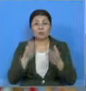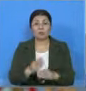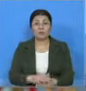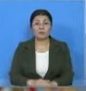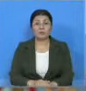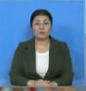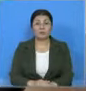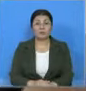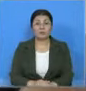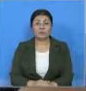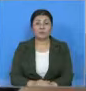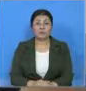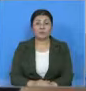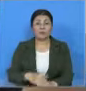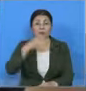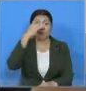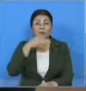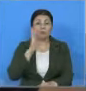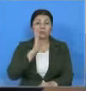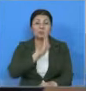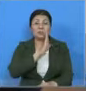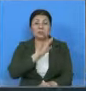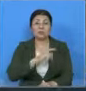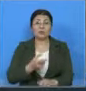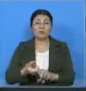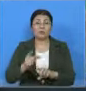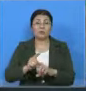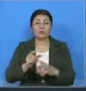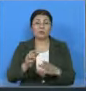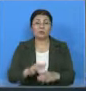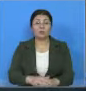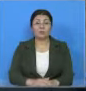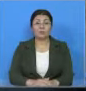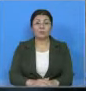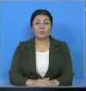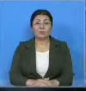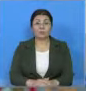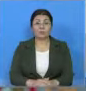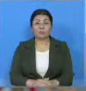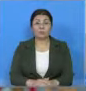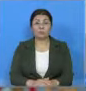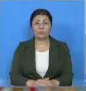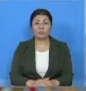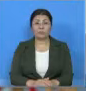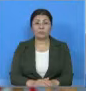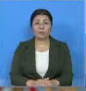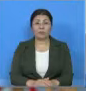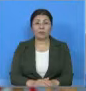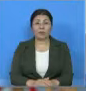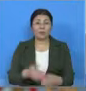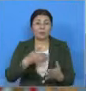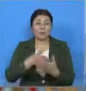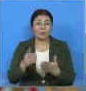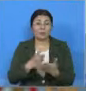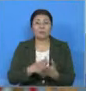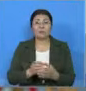их не берут в армию. Родители очень так относятся критически. Когда приходишь, да, они сразу начинают